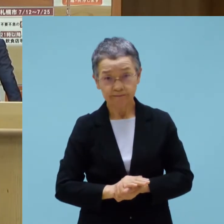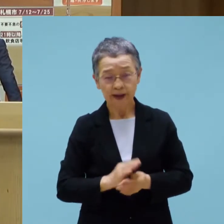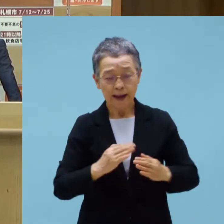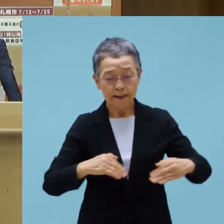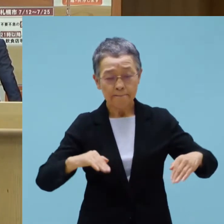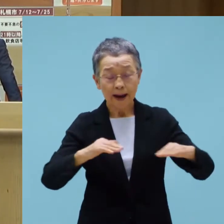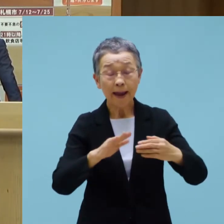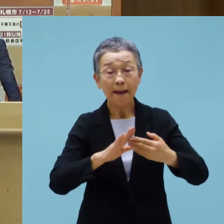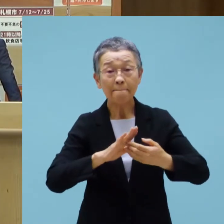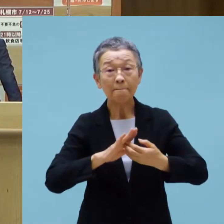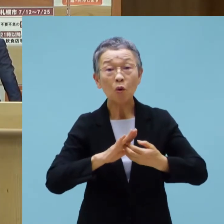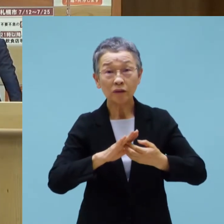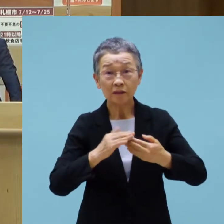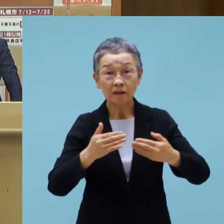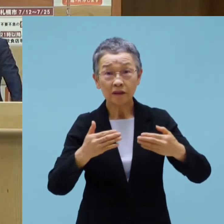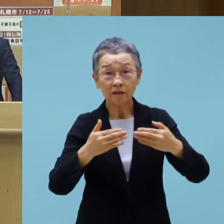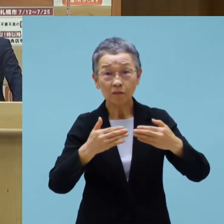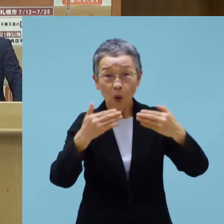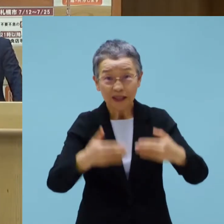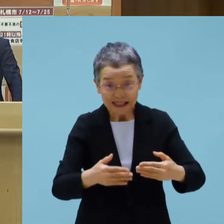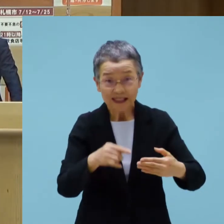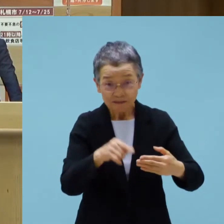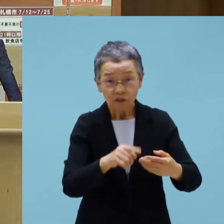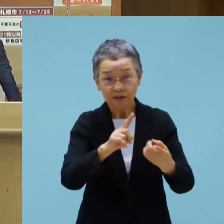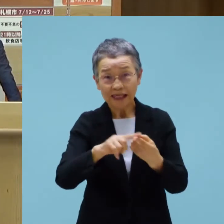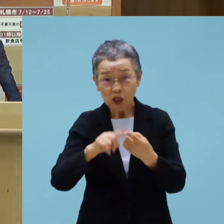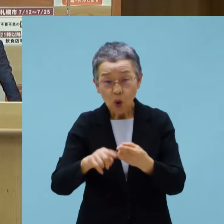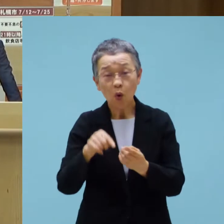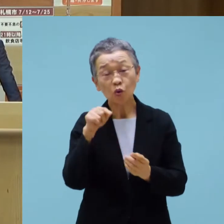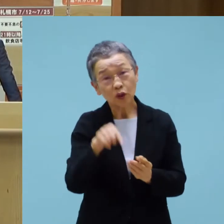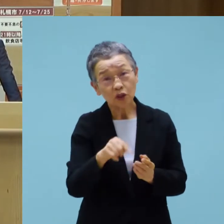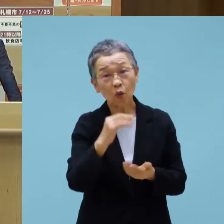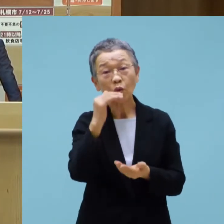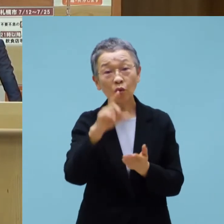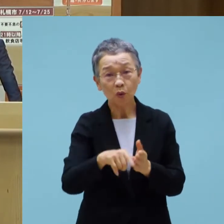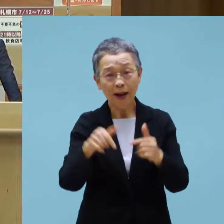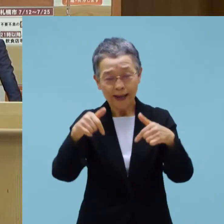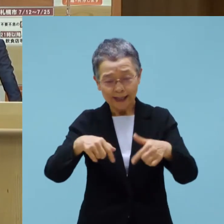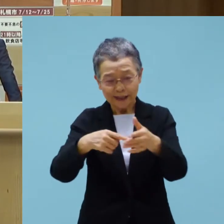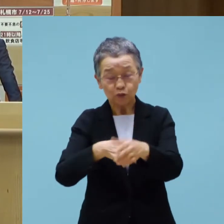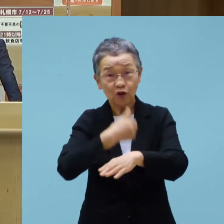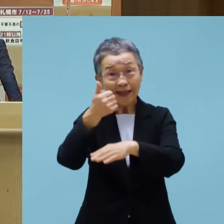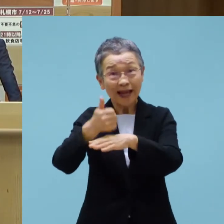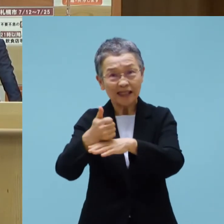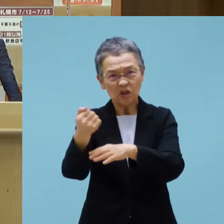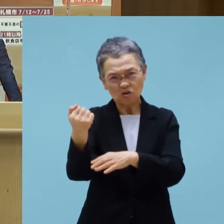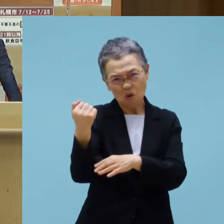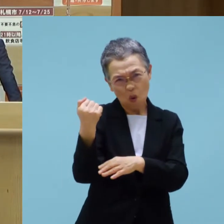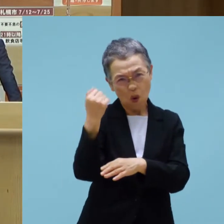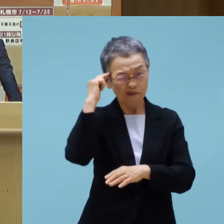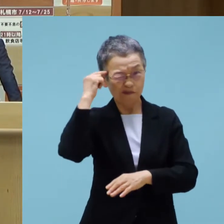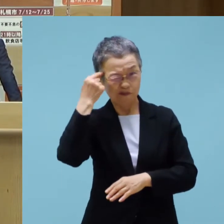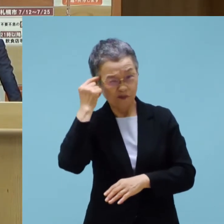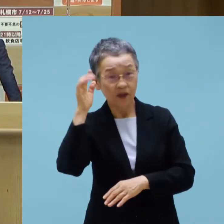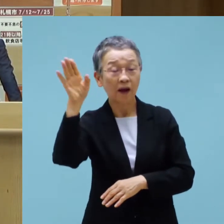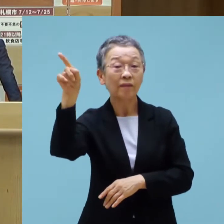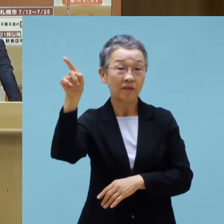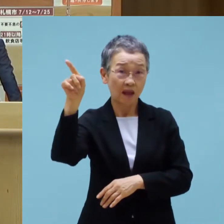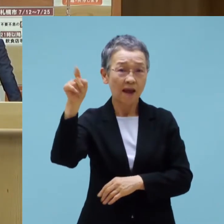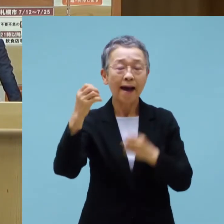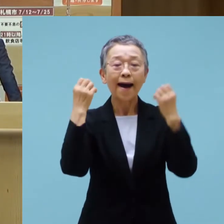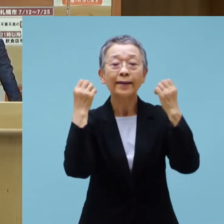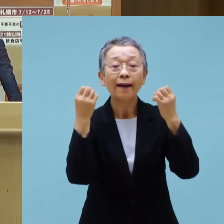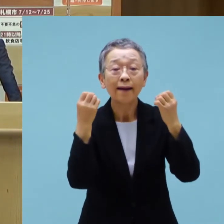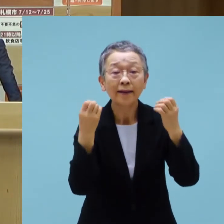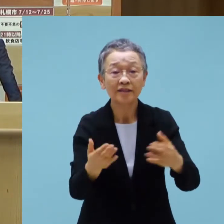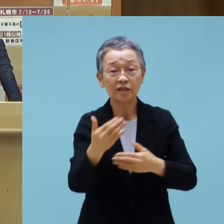が、まあ、これは西村大臣のそういった強い思いもあって新しい枠組みとして、